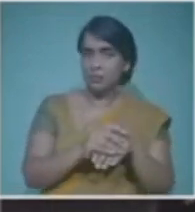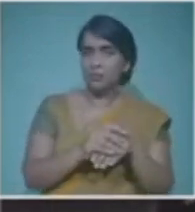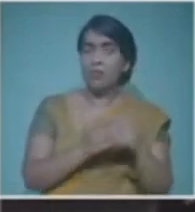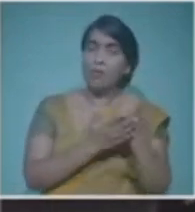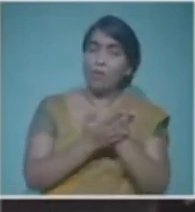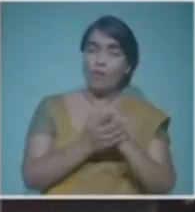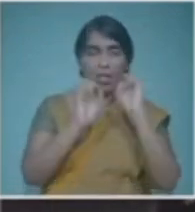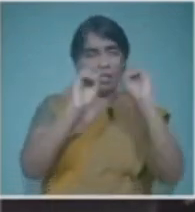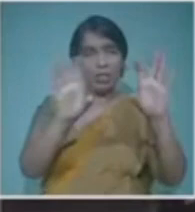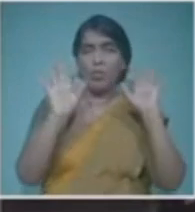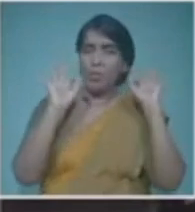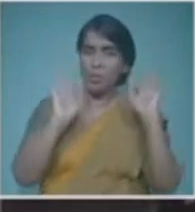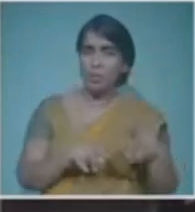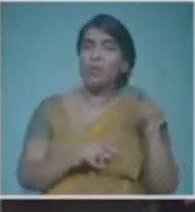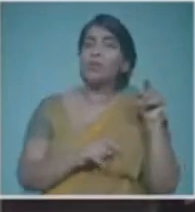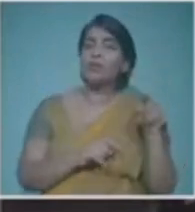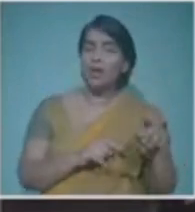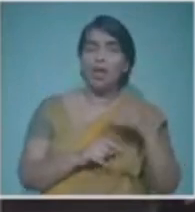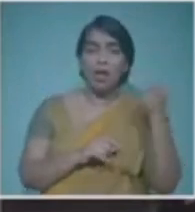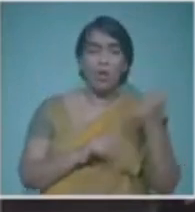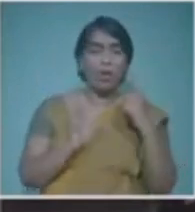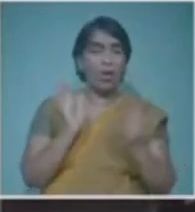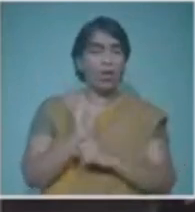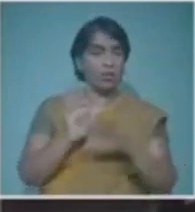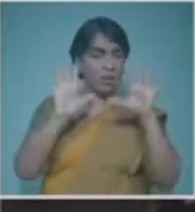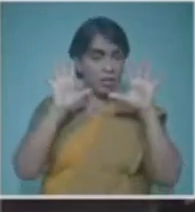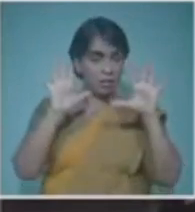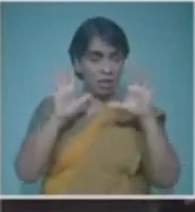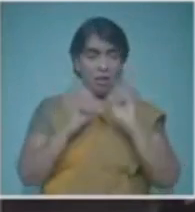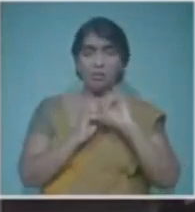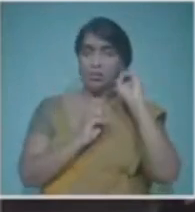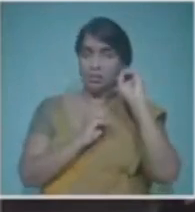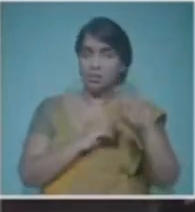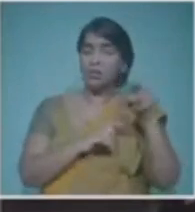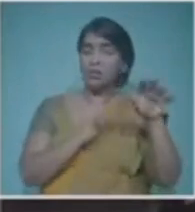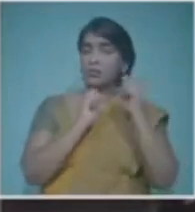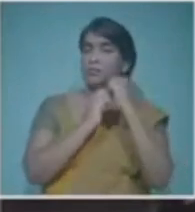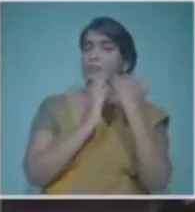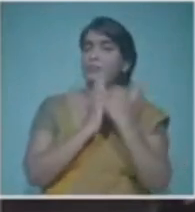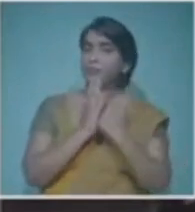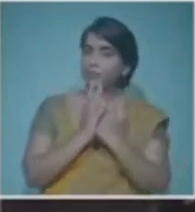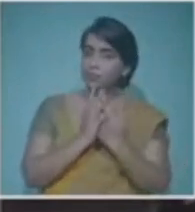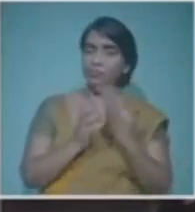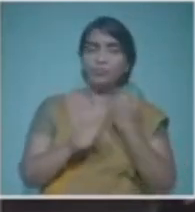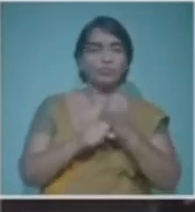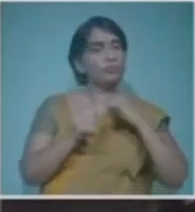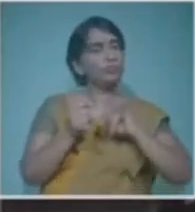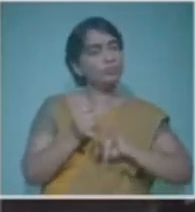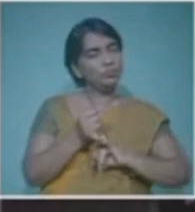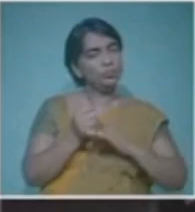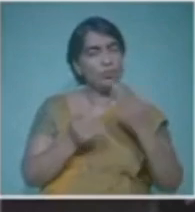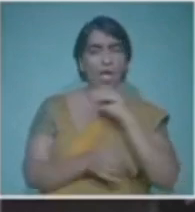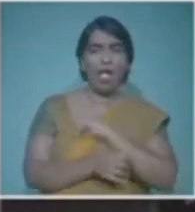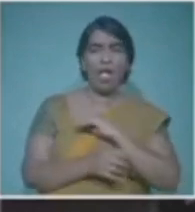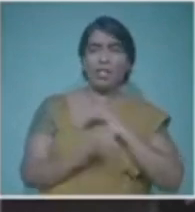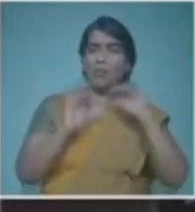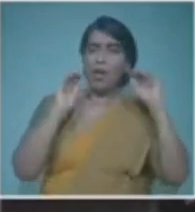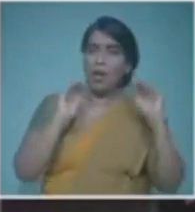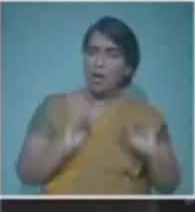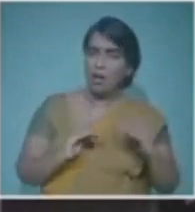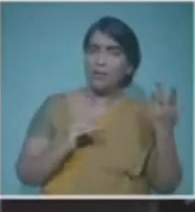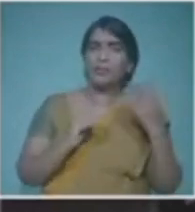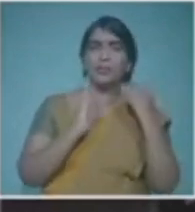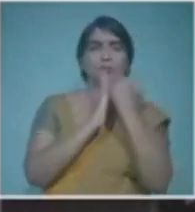දෙන්න අවශ්‍යතාවයකුත් නැහැ එතකොට දැන් අලුතෙන් දසලක්ෂය දීමේදී එම්ම වැඩපිළිවෙලක් එක්ක ග්‍රාමනිලධාරීන්ගේ අඩුවාදායම් තත්ත්වය හරි ඒ පාසල්